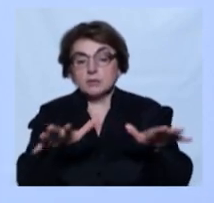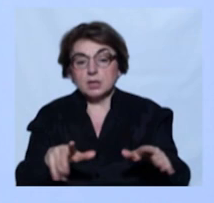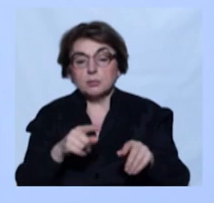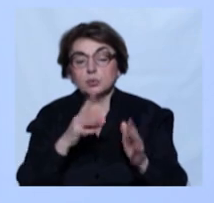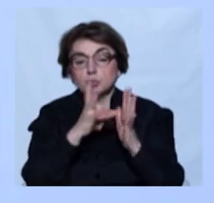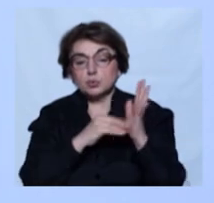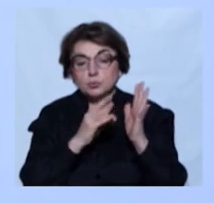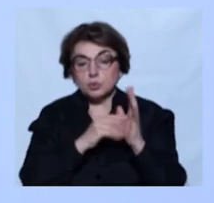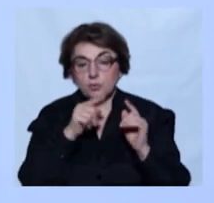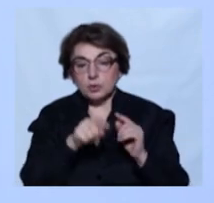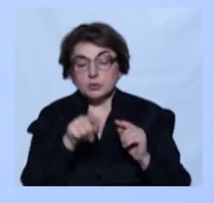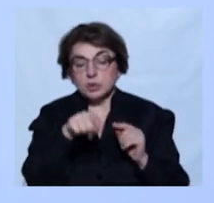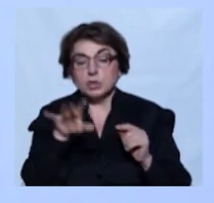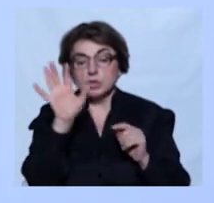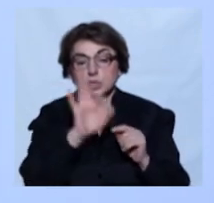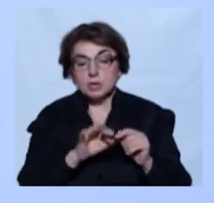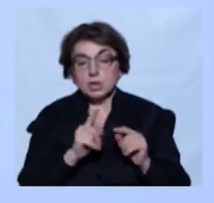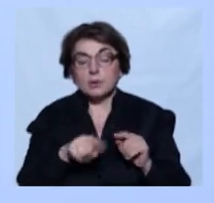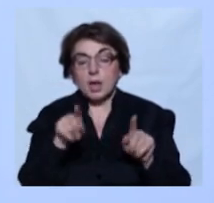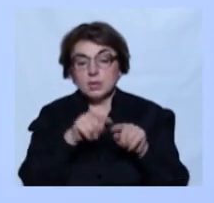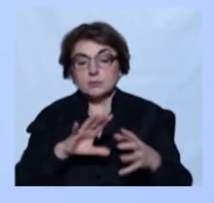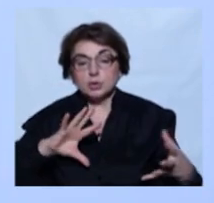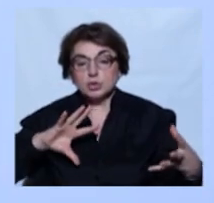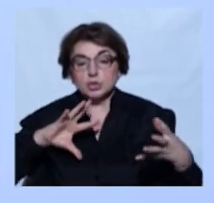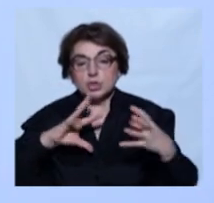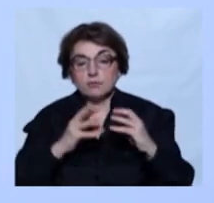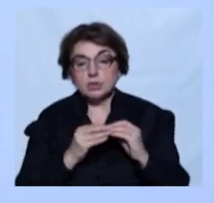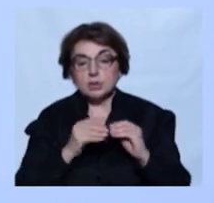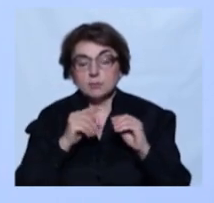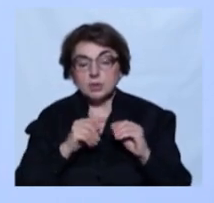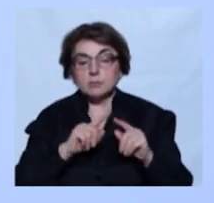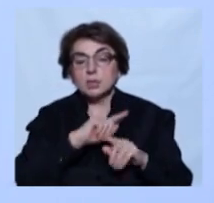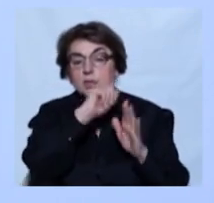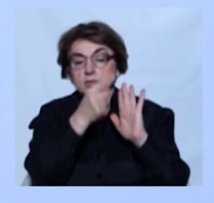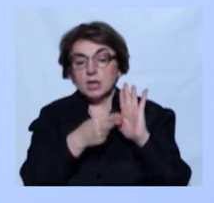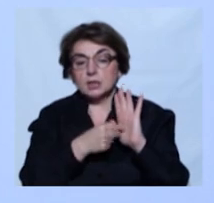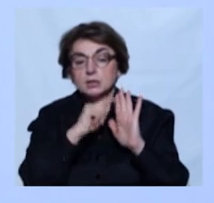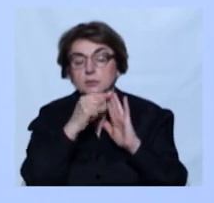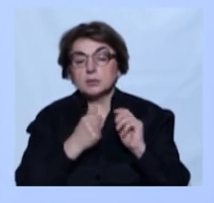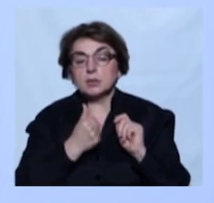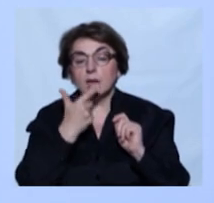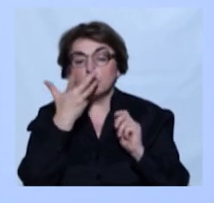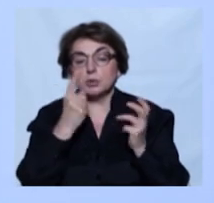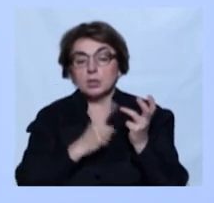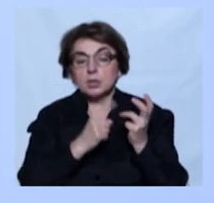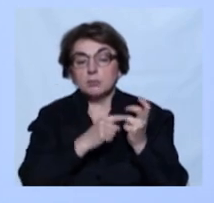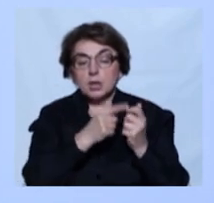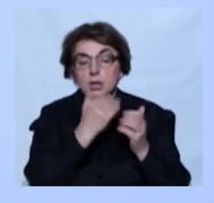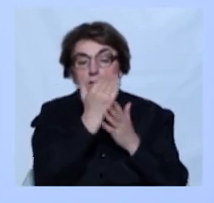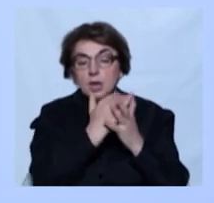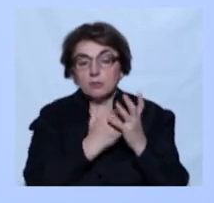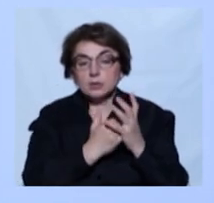ძუძუმწოვრებზე და ამავდროულად ჩვენ ერთგვარად შევაჯამებთ იმ საკითხებს, რომელიც ამ რამდენიმე გაკვეთილის